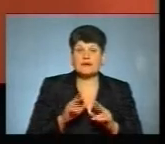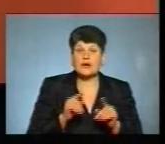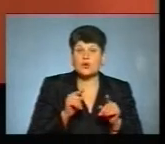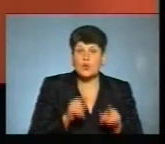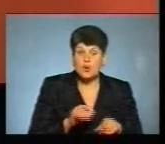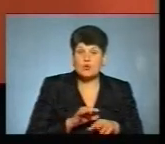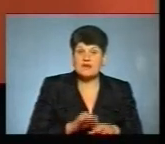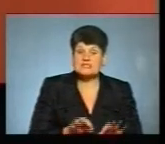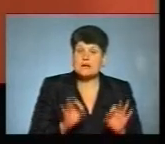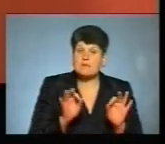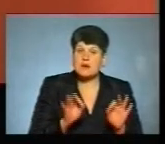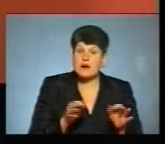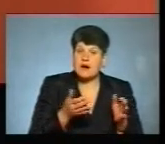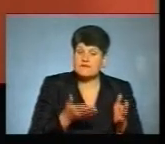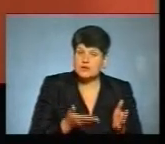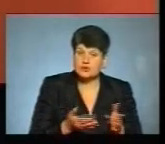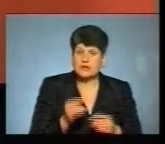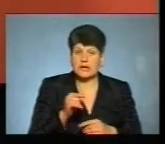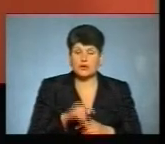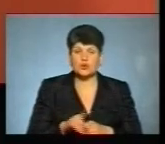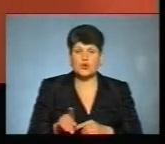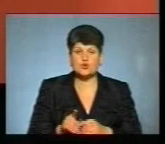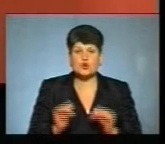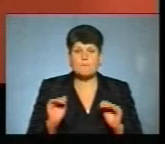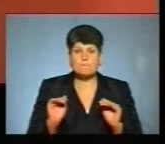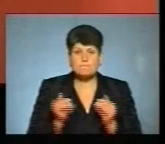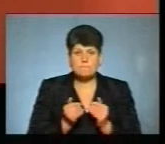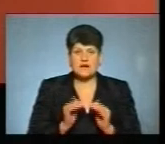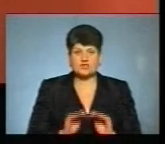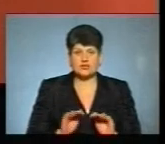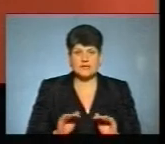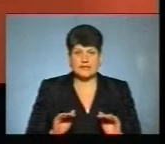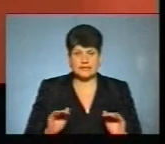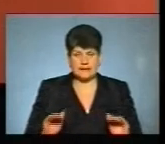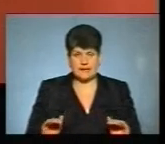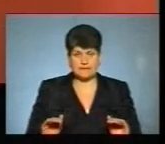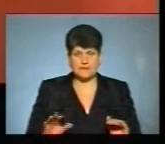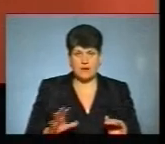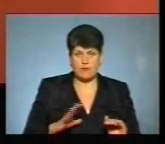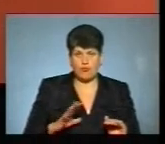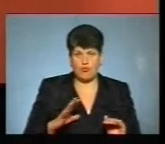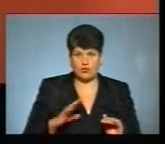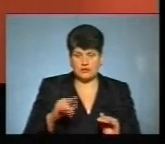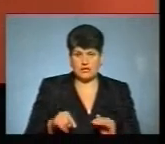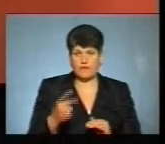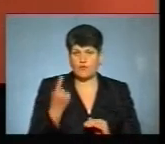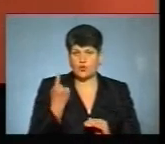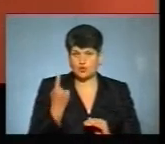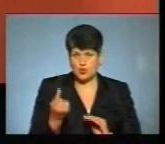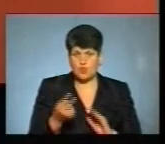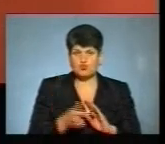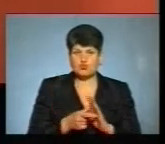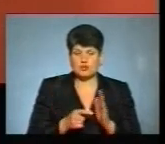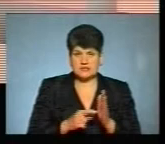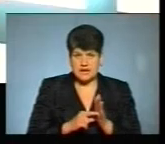провести правильно, для того, щоб якомога менше дітей були в одному